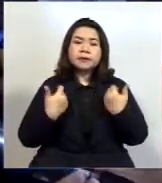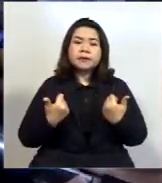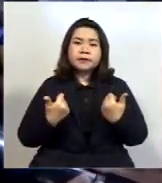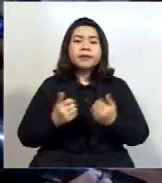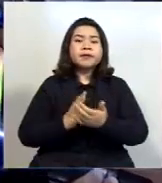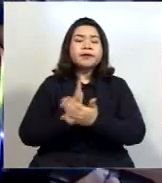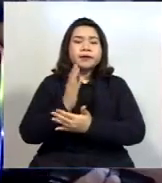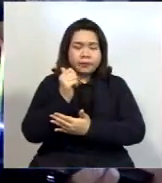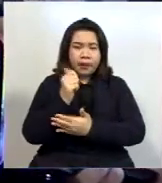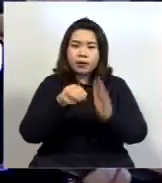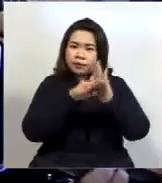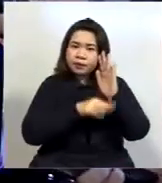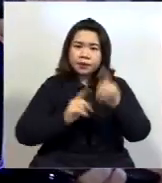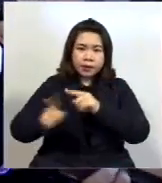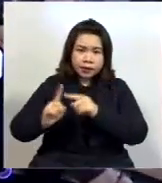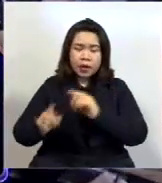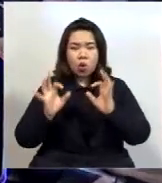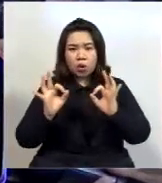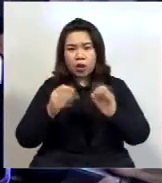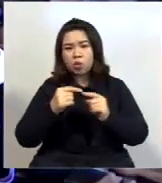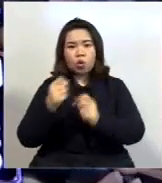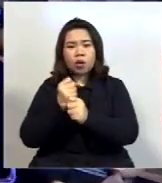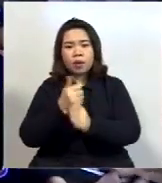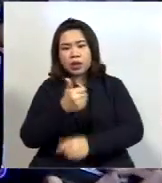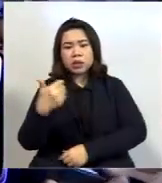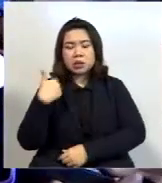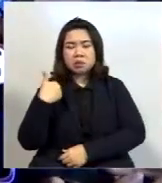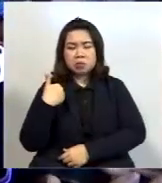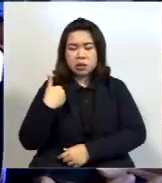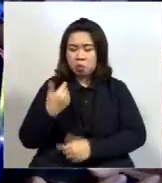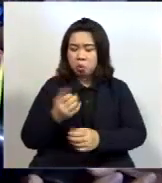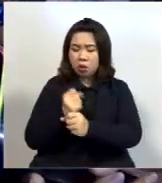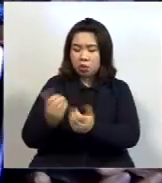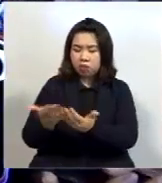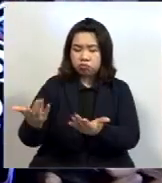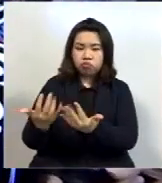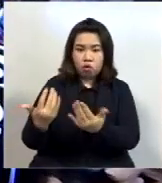ได้ผ่านพ้นขั้นตอนตรงนี้ไปแล้วก็จะได้มีเวลาไปทำงานอื่นๆอีกซึ่งมันมีหลายงานที่รอผมอยู่นะครับ